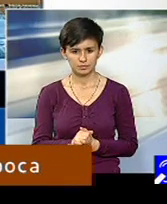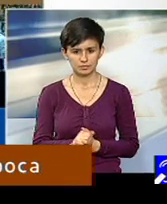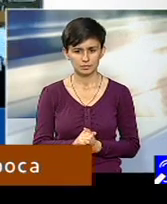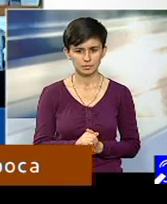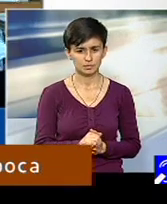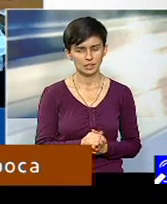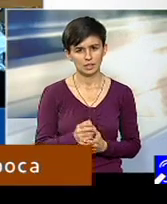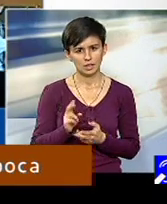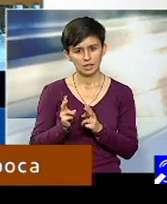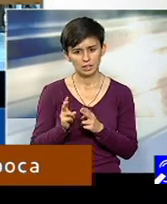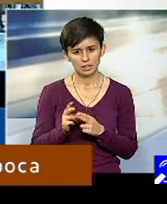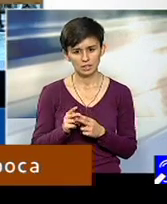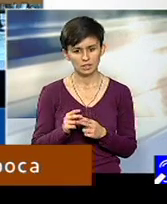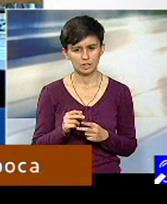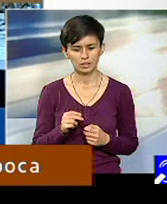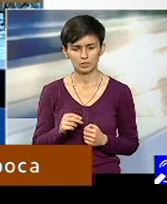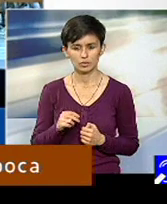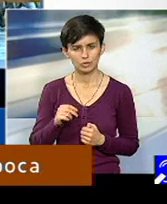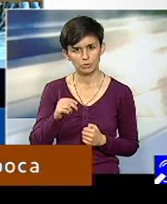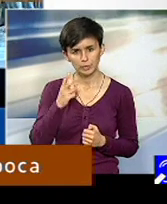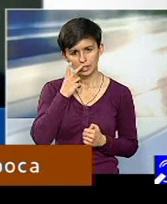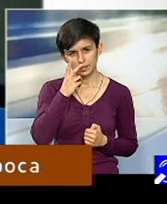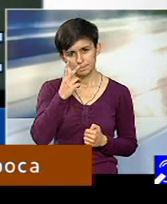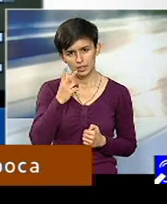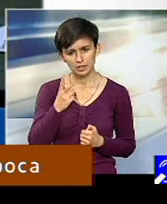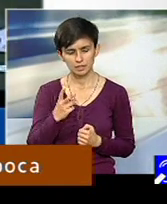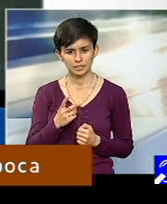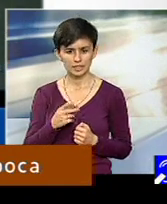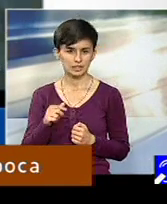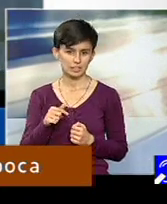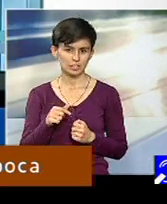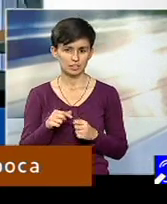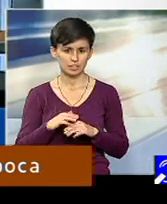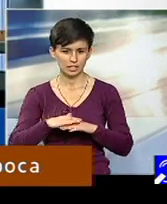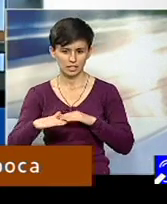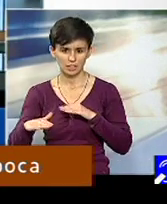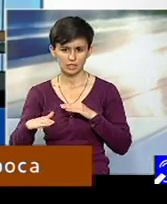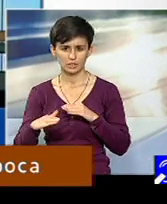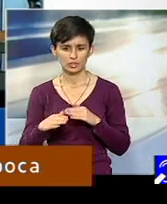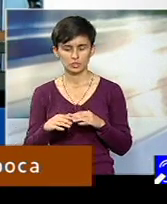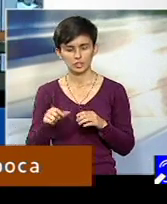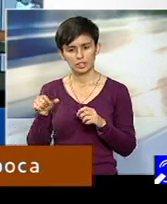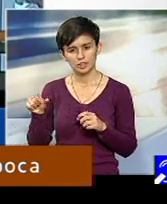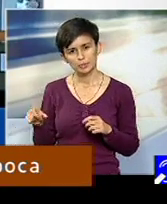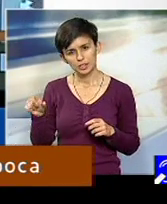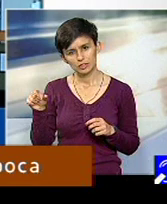întreaga strategie? Cum, între ghilimele, cum vezi schema terenului sau în pozițiile lor? În primul